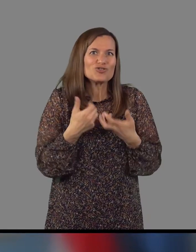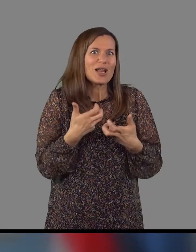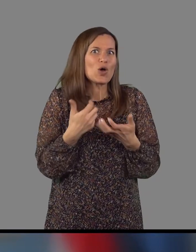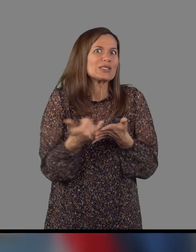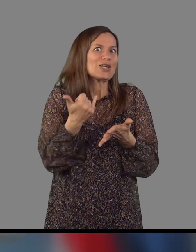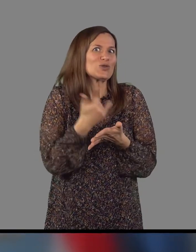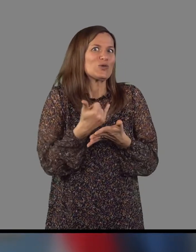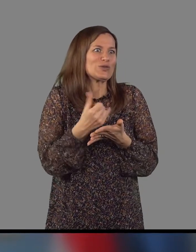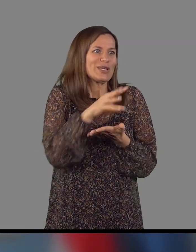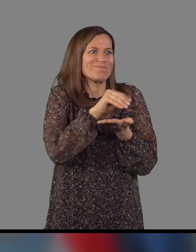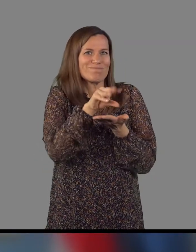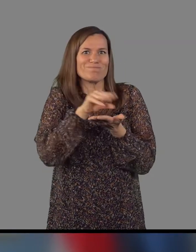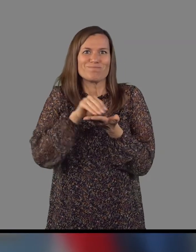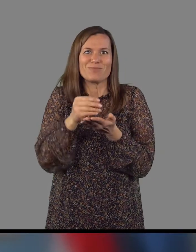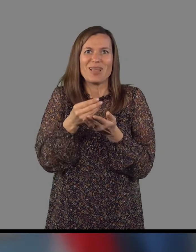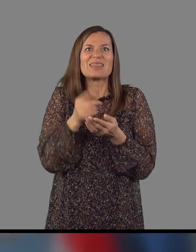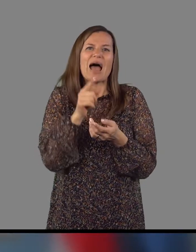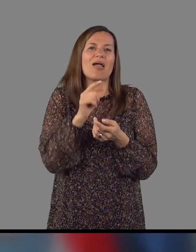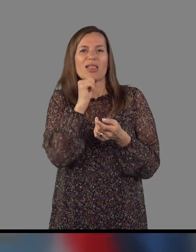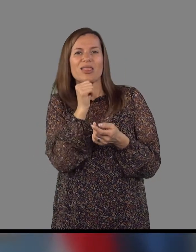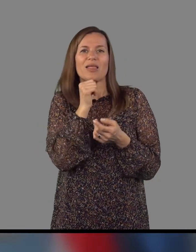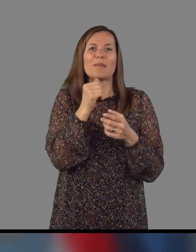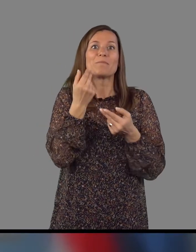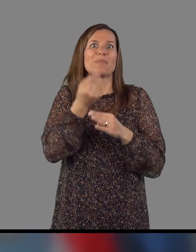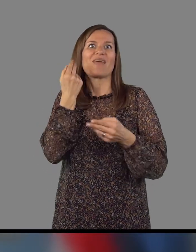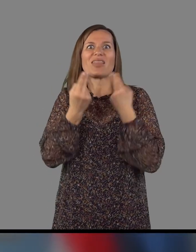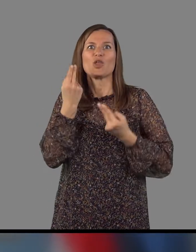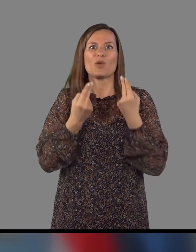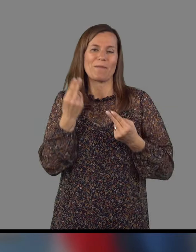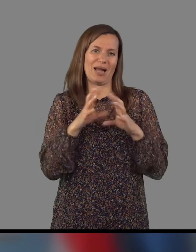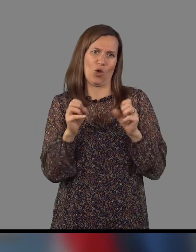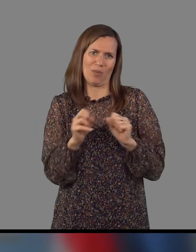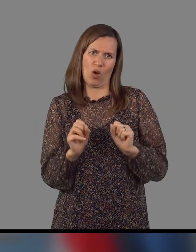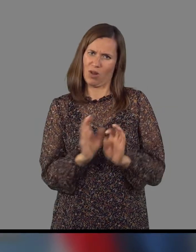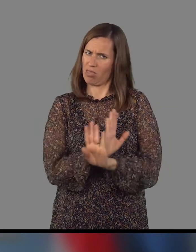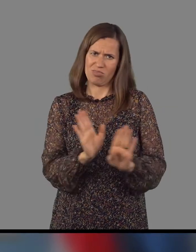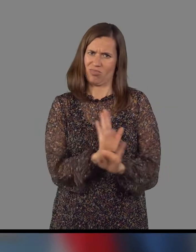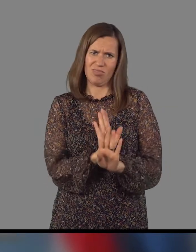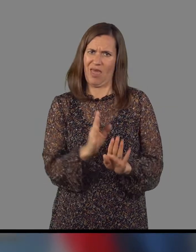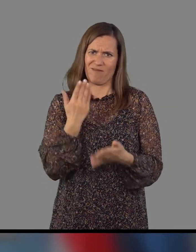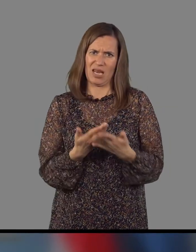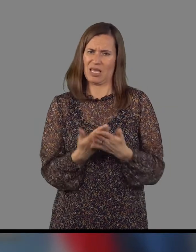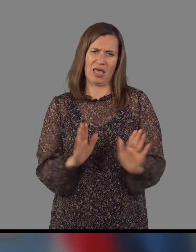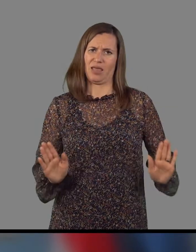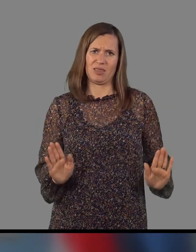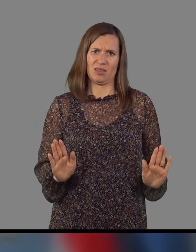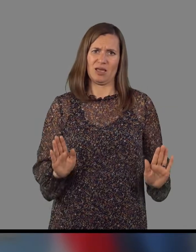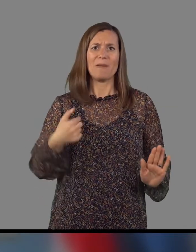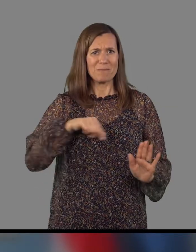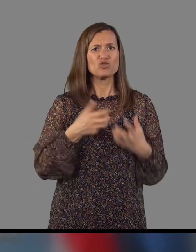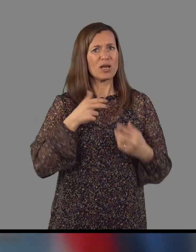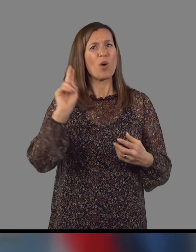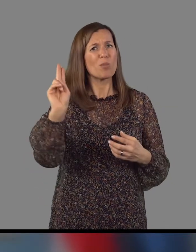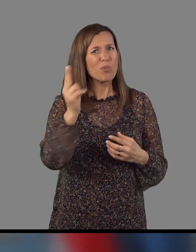dodatne denarje s tem, da kvazi preventivne preglede opravlja. Tako da tudi z naše